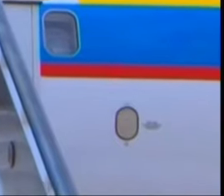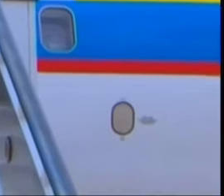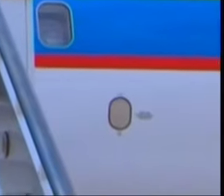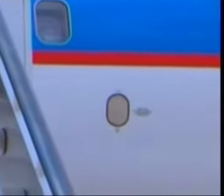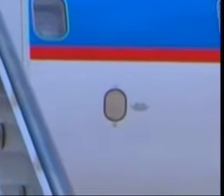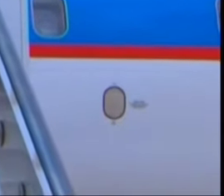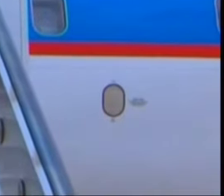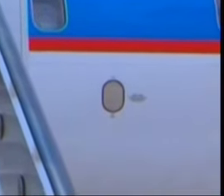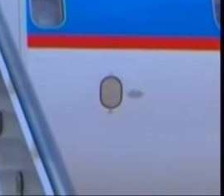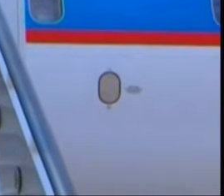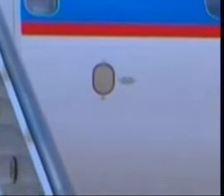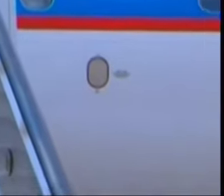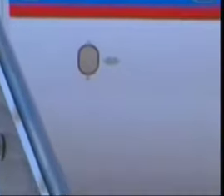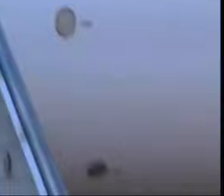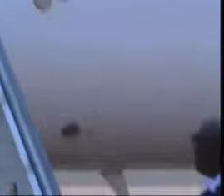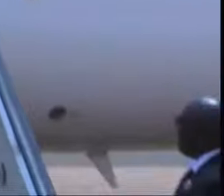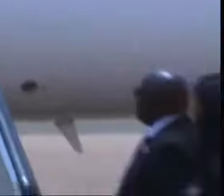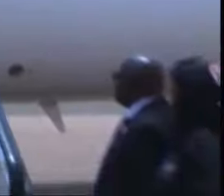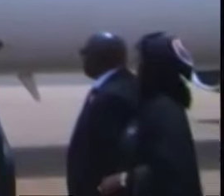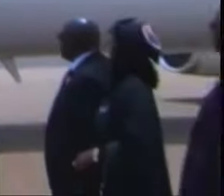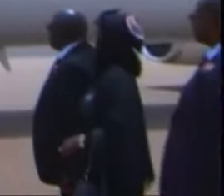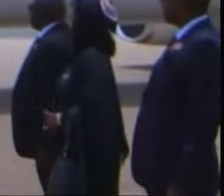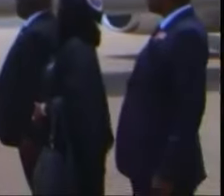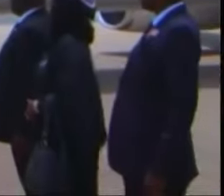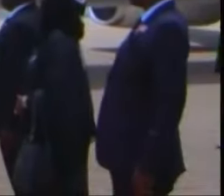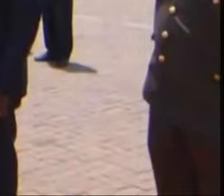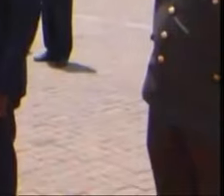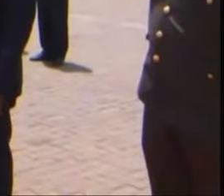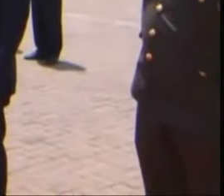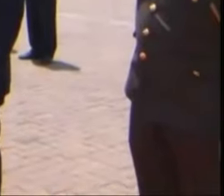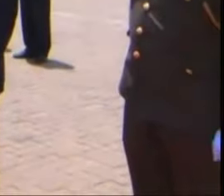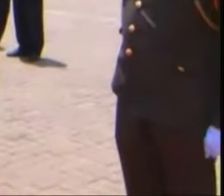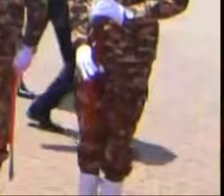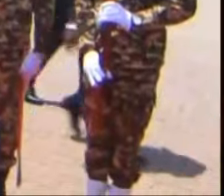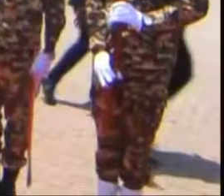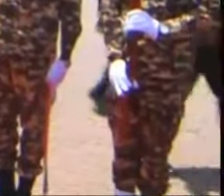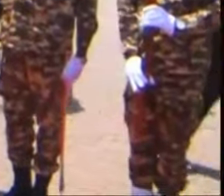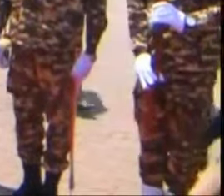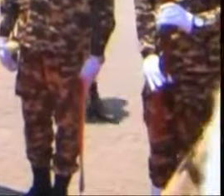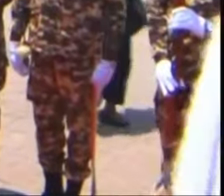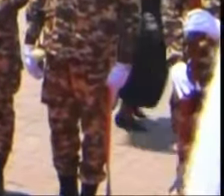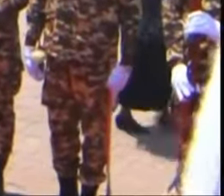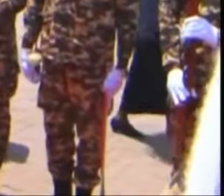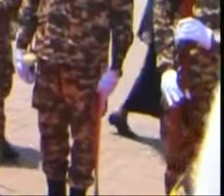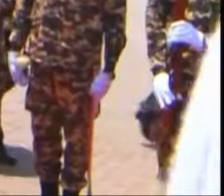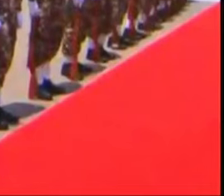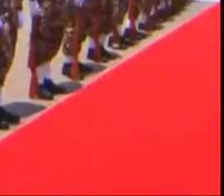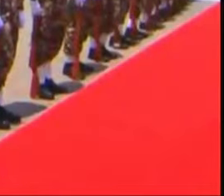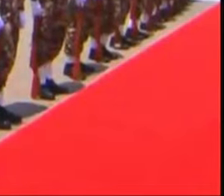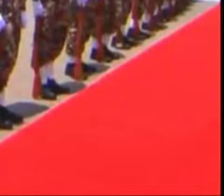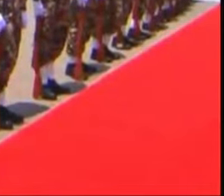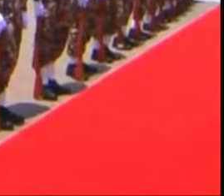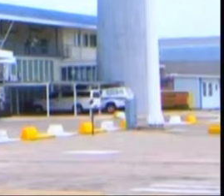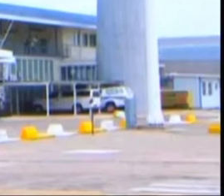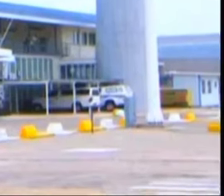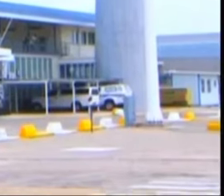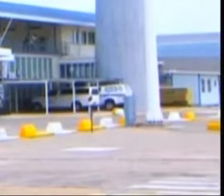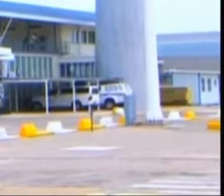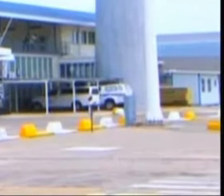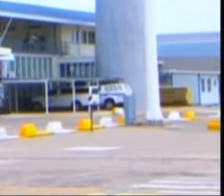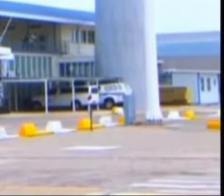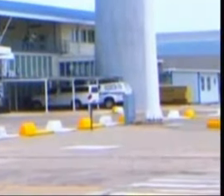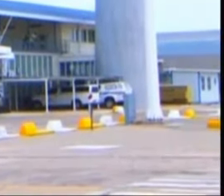Le président de la République démocratique du Congo a atterri ce samedi 24 février à l'aéroport